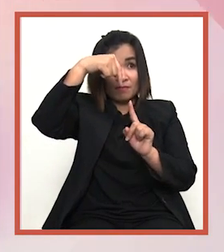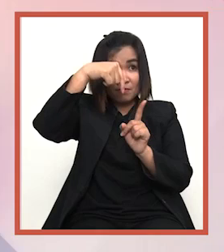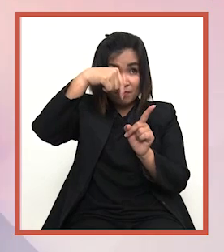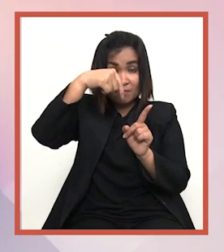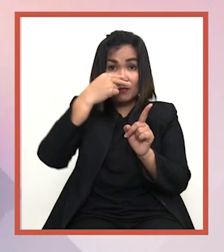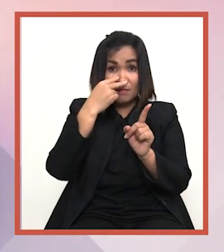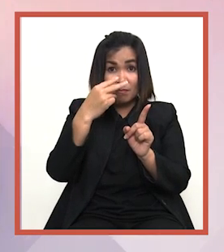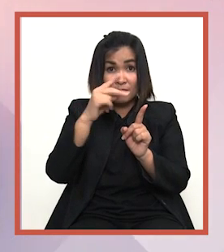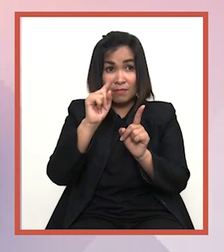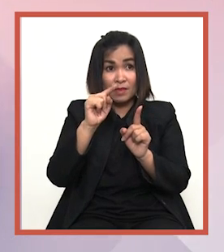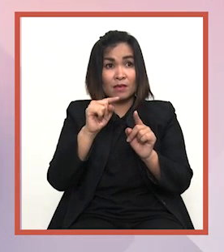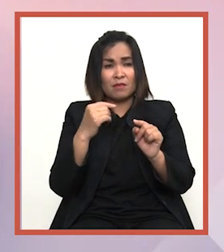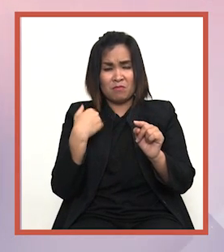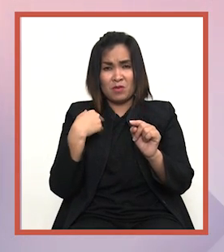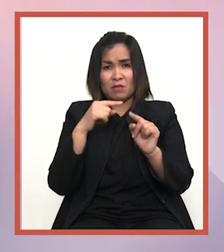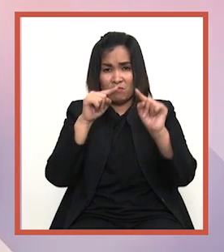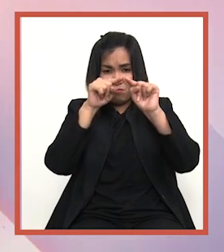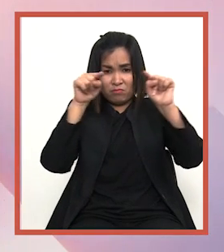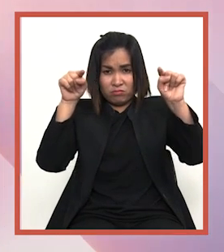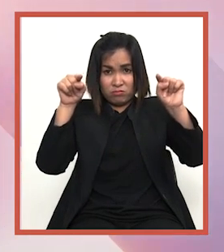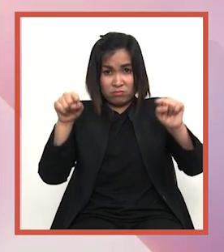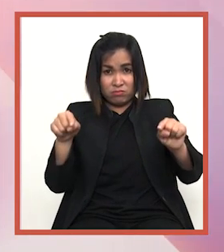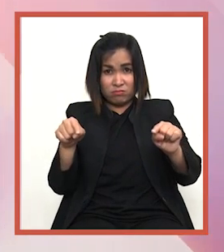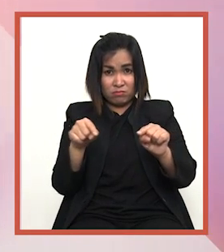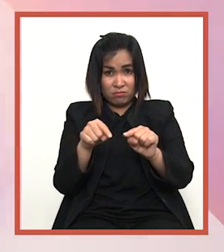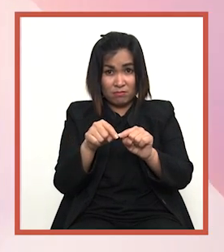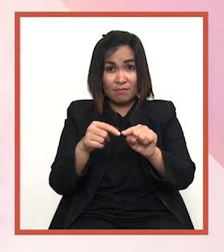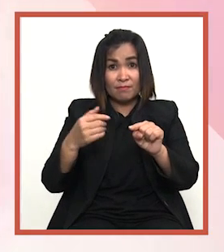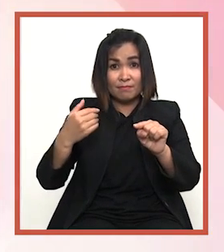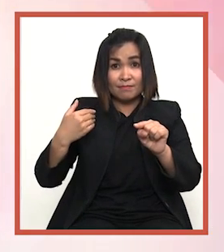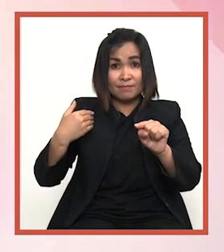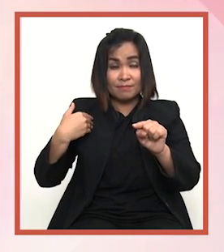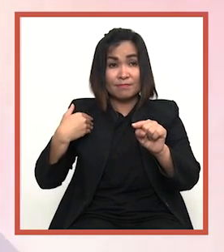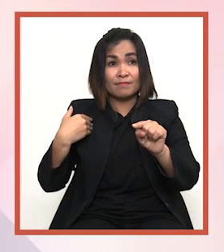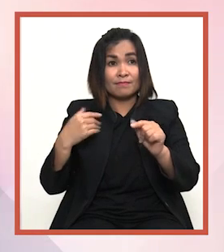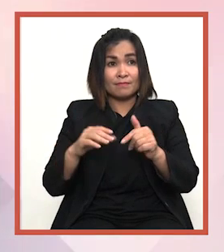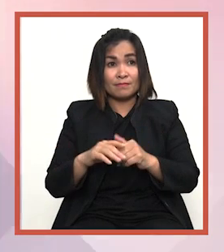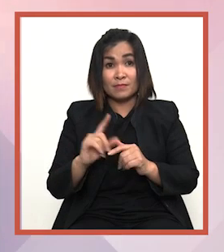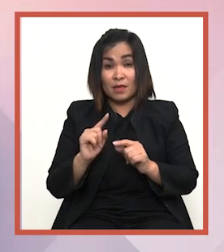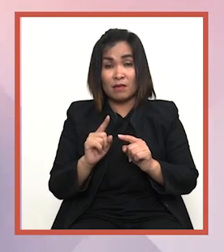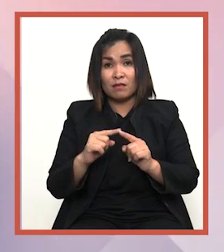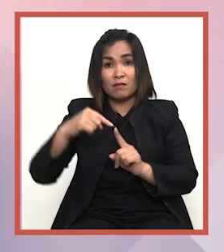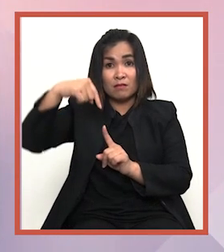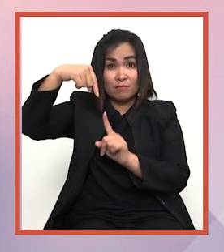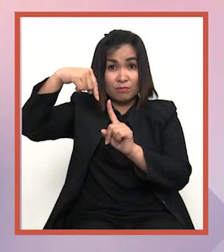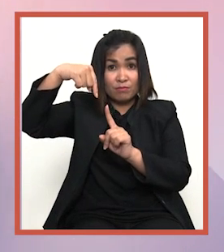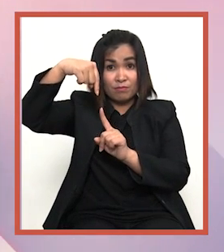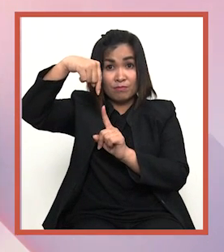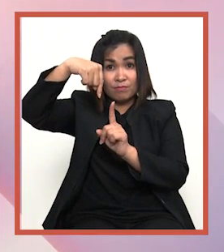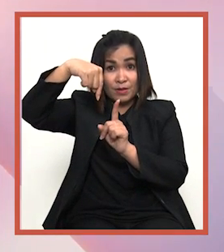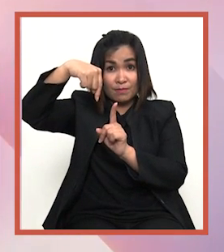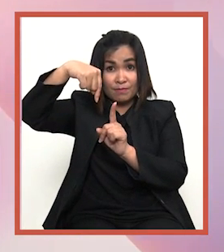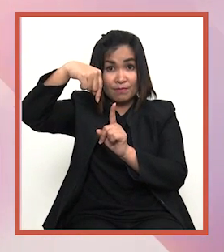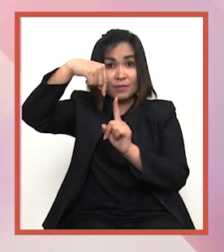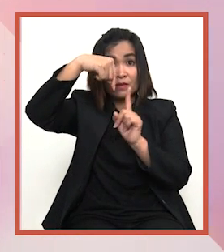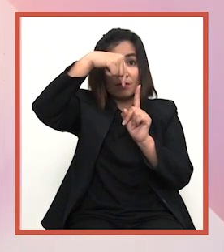ด้านนอกนะครับของสวิตช์นั้นนะครับจะมีกล่องนะครับหรือว่ากล่องอุปกรณ์อยู่นะครับแล้วก็จะมีสวิตช์นะครับนะ